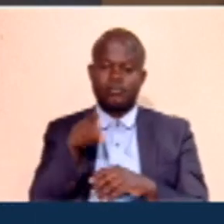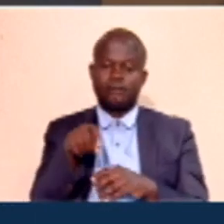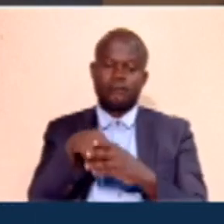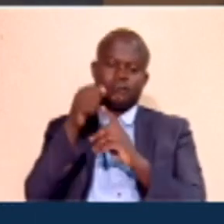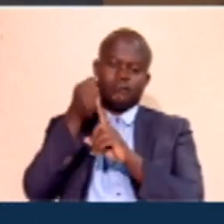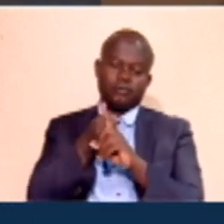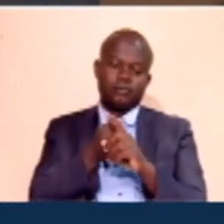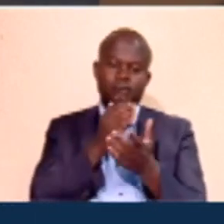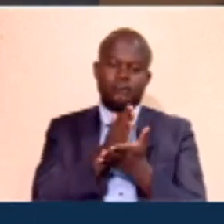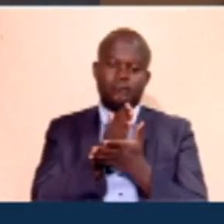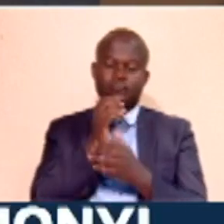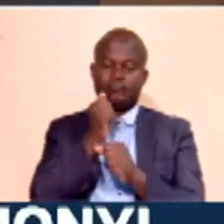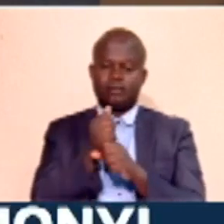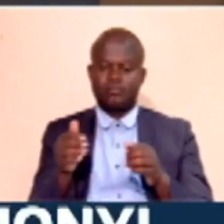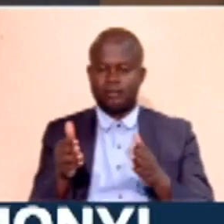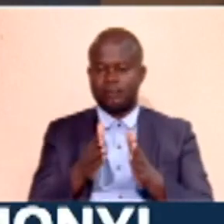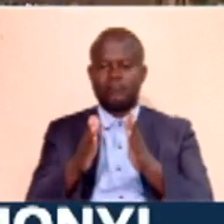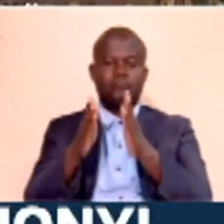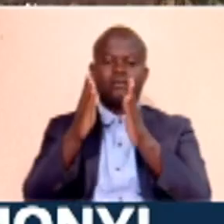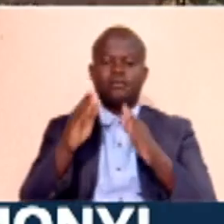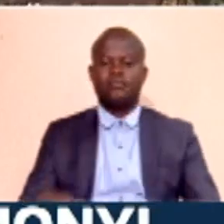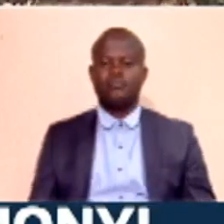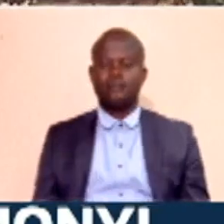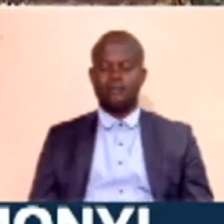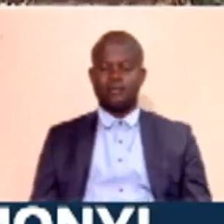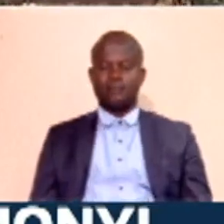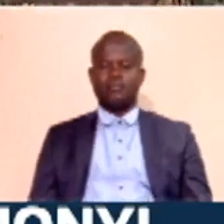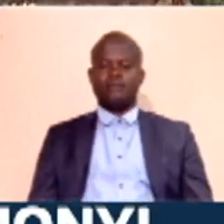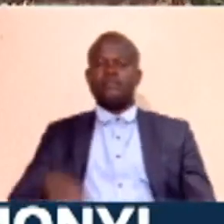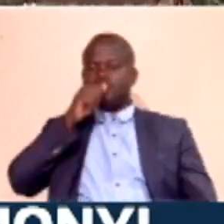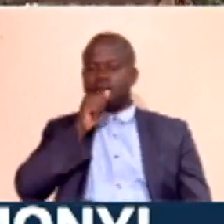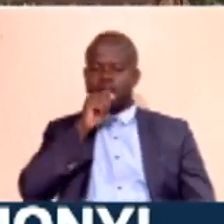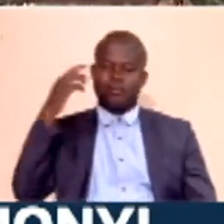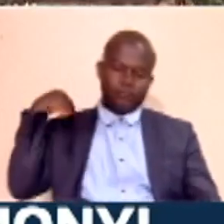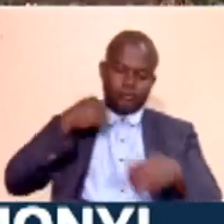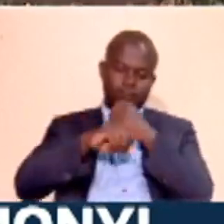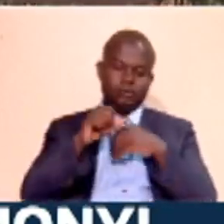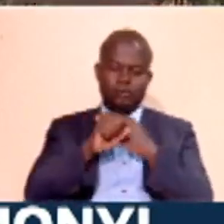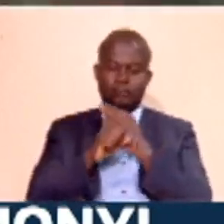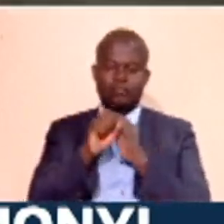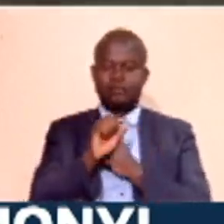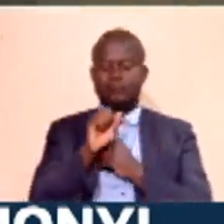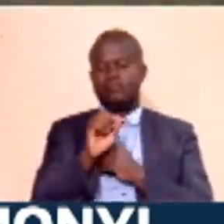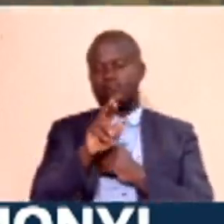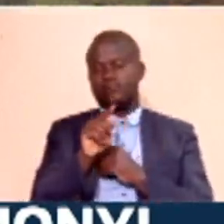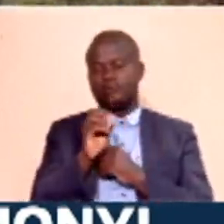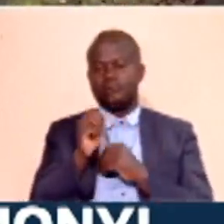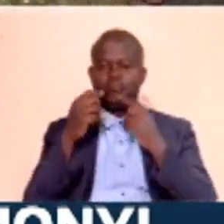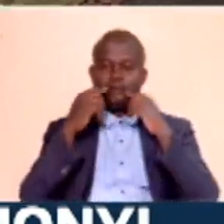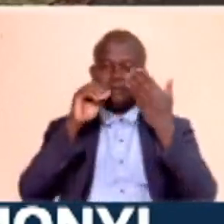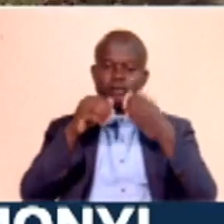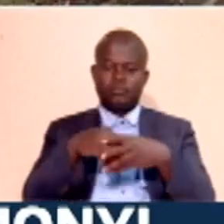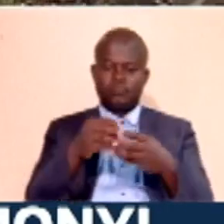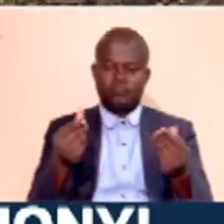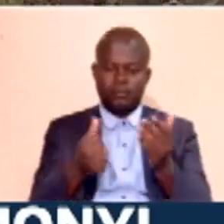ubuvugizi rwose ubwo kudukorera umuhanda wo mu Ruzege. Umunyamabanga nshingwabikorwa w'umurenge wa Rukoma Nkurunziza Jean de Dieu avuga ko mu